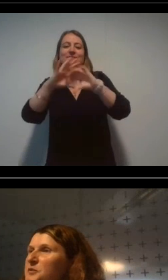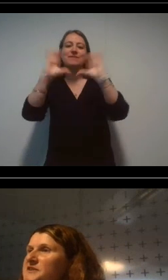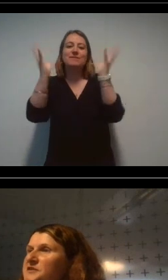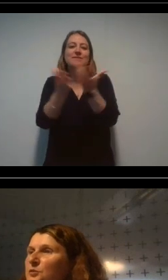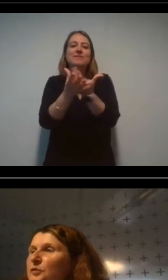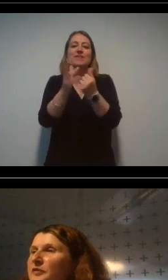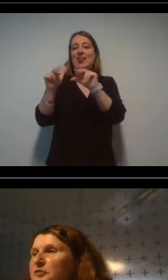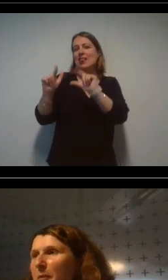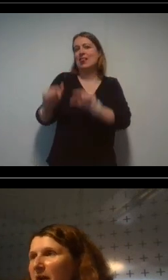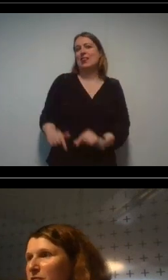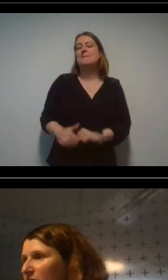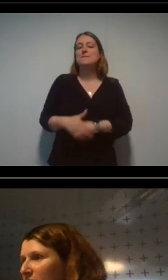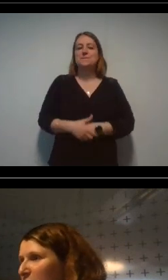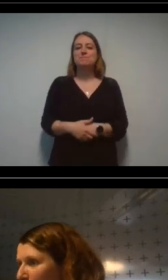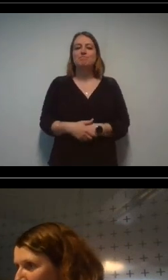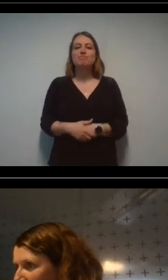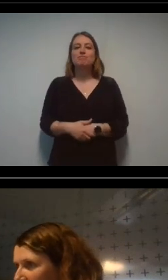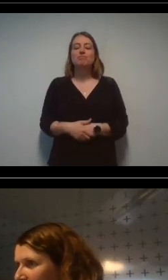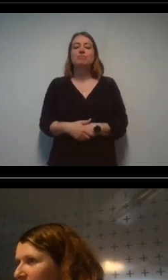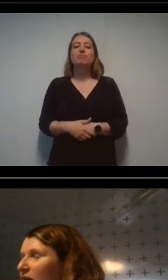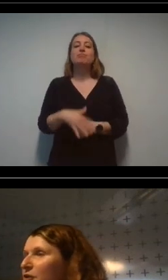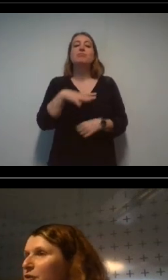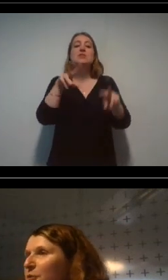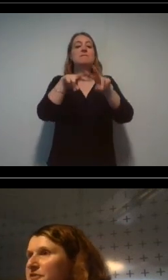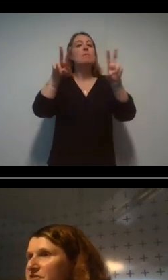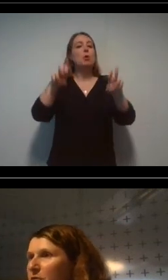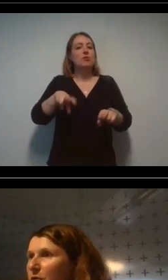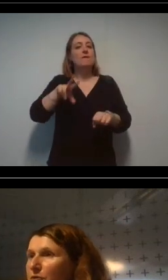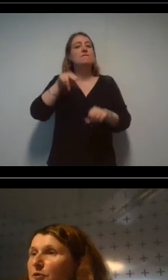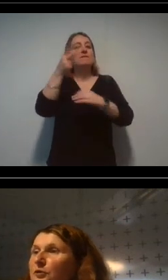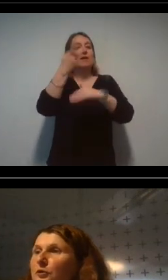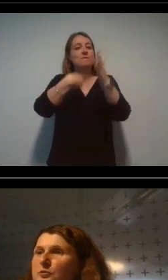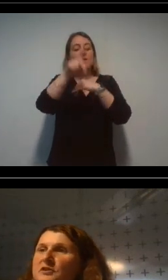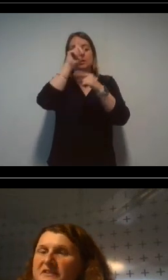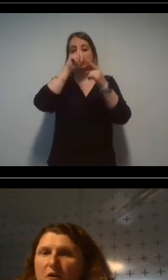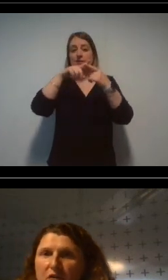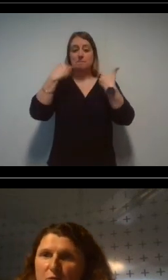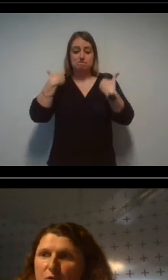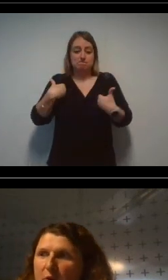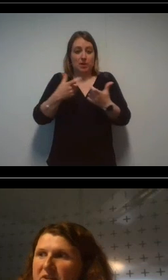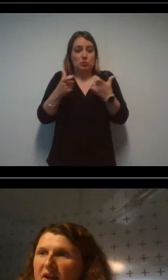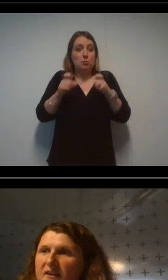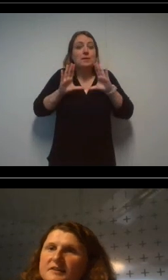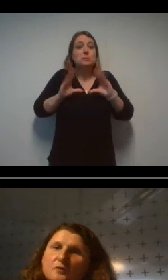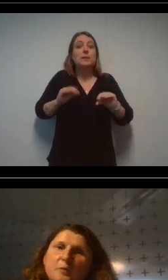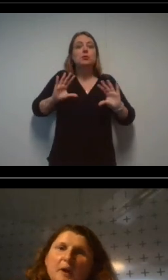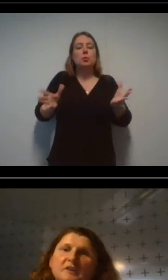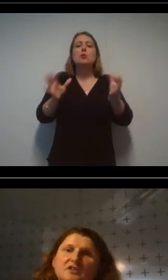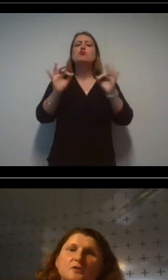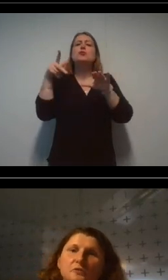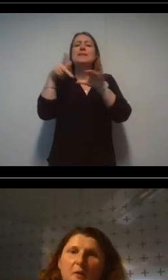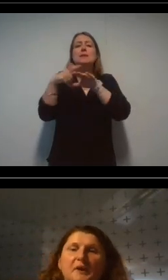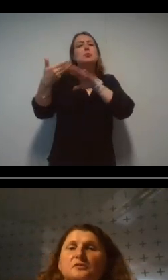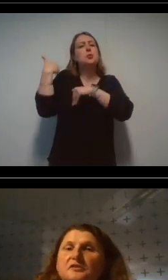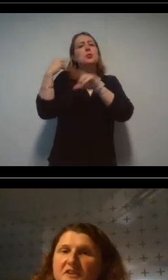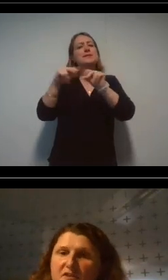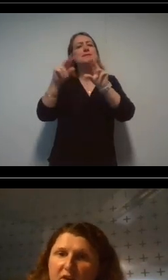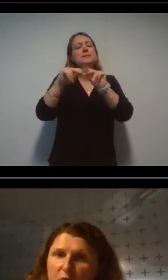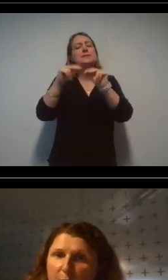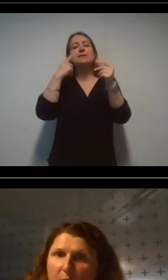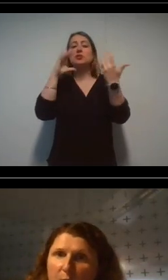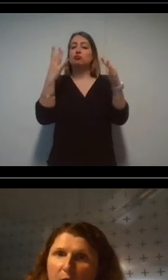votre disposition, on va vous faire parvenir un formulaire de positionnement. Donc, comme je le disais en début de webinaire, ça vous permet déjà de nous faire part de